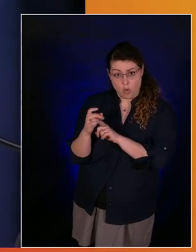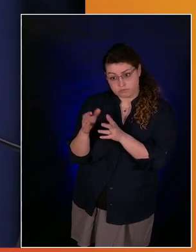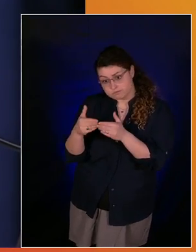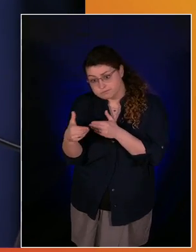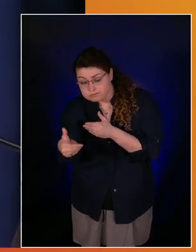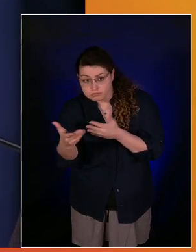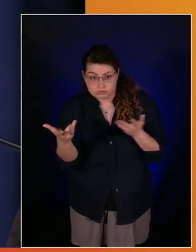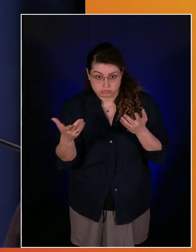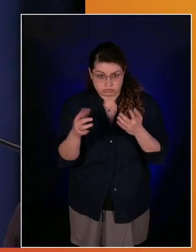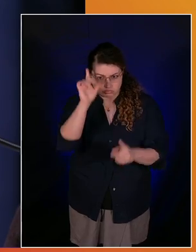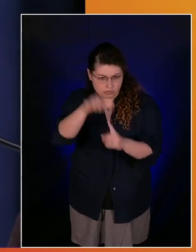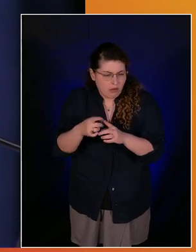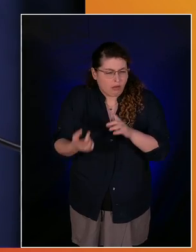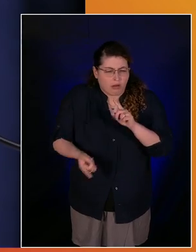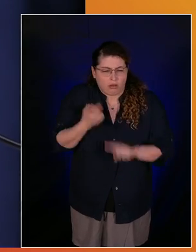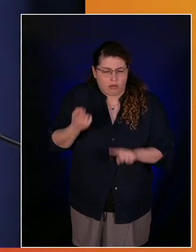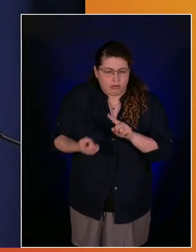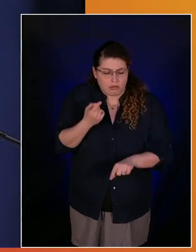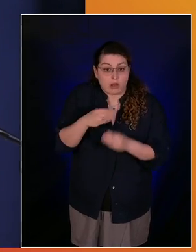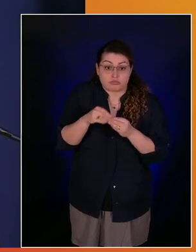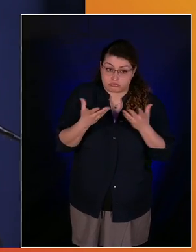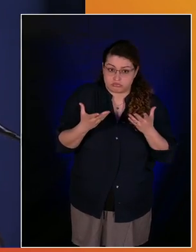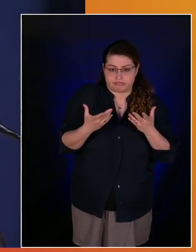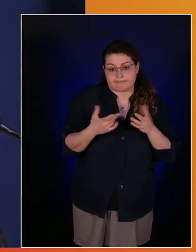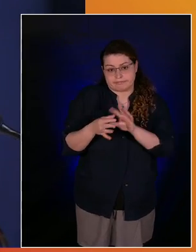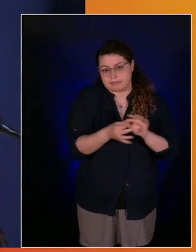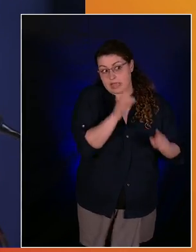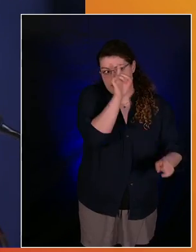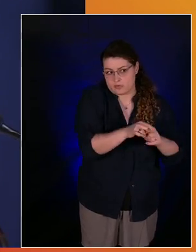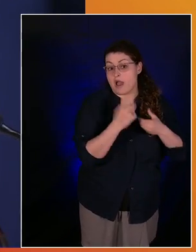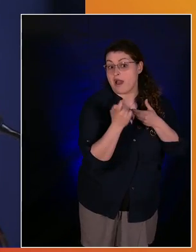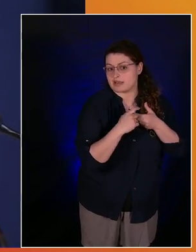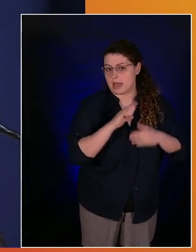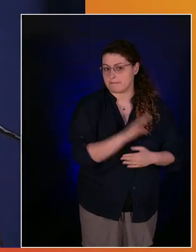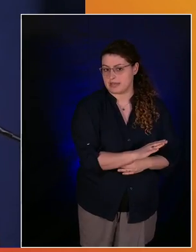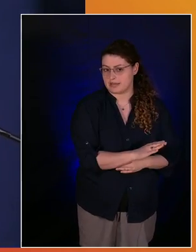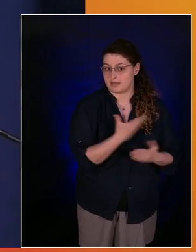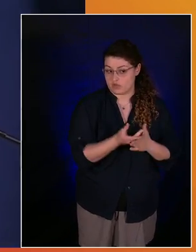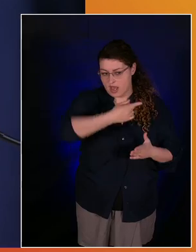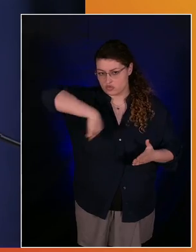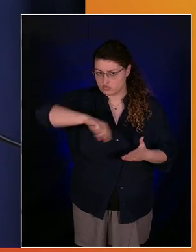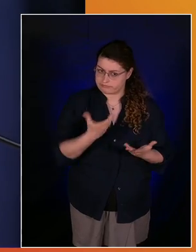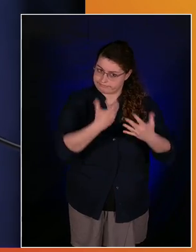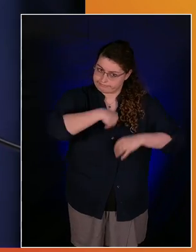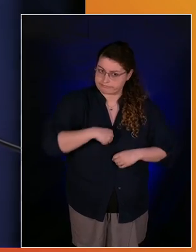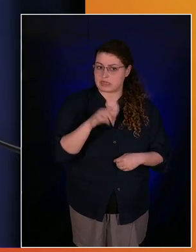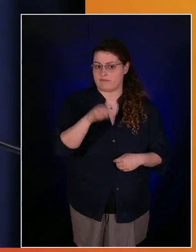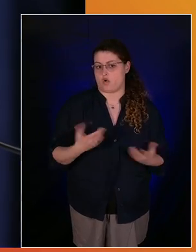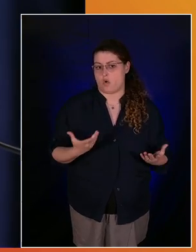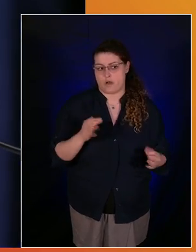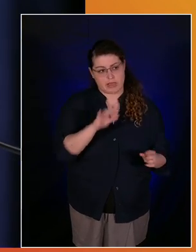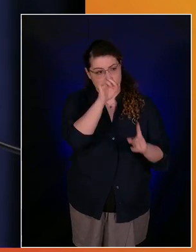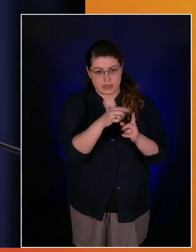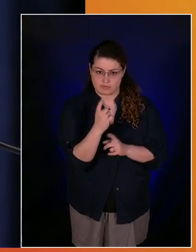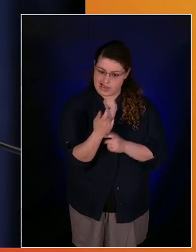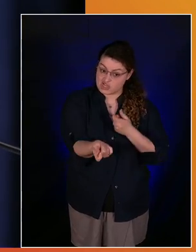enjeu plus que crucial et surtout syndical aussi et il est grand temps que nous nous réapproprions mes camarades là aussi la question de